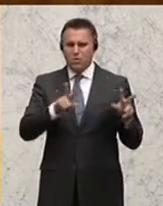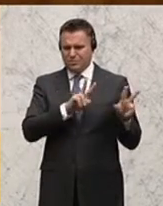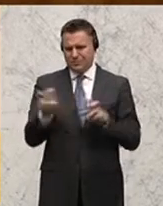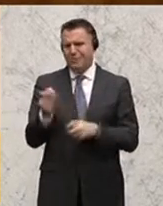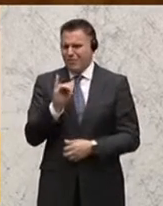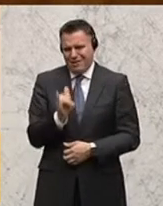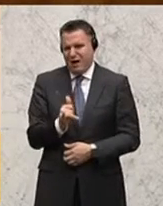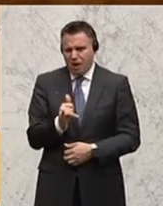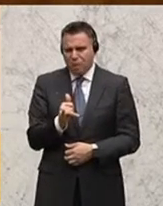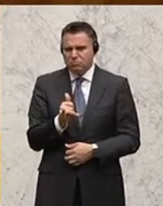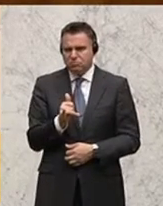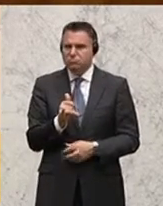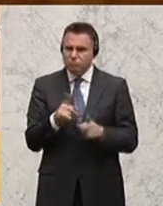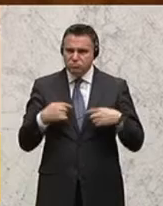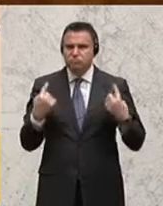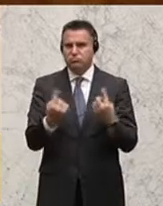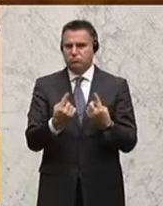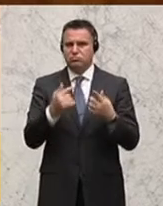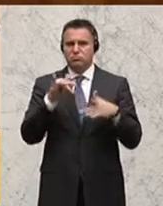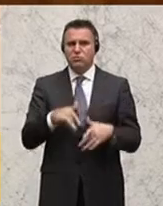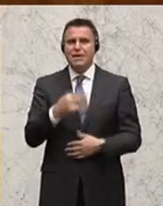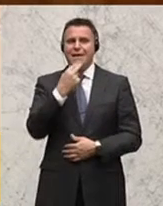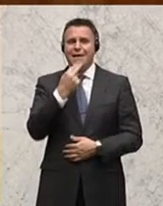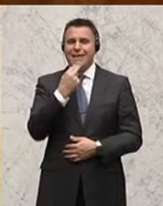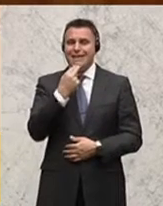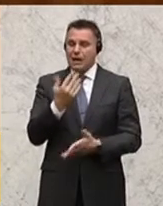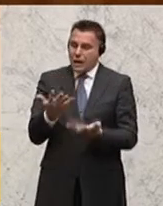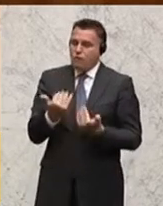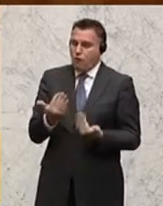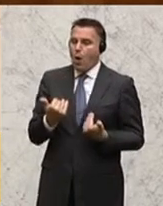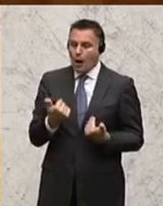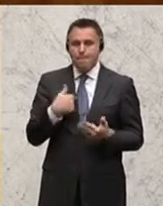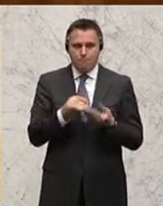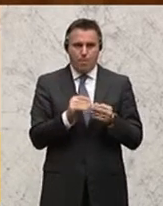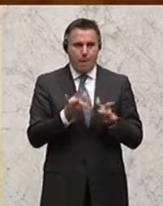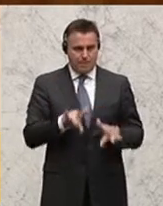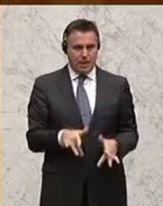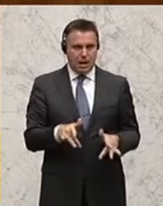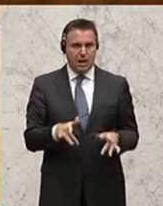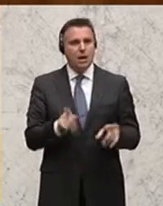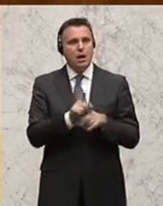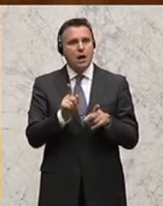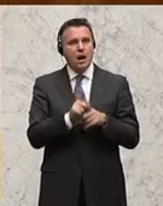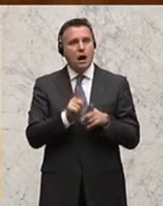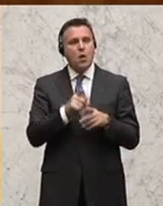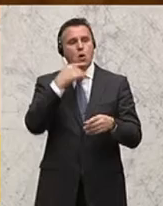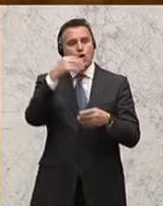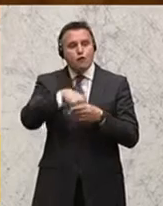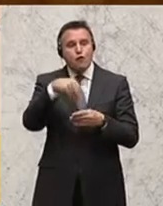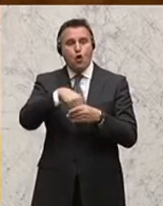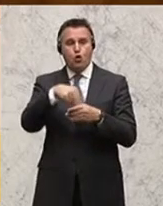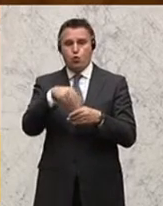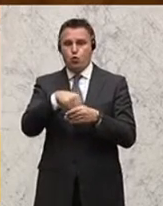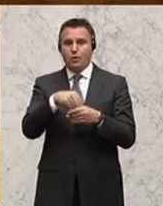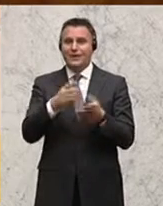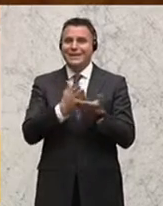ja wohl jedem klar. Wir haben ein Problem bei der Energieaufbringung, wir haben ein Problem bei den Wohnungen, bei dem Wohnen